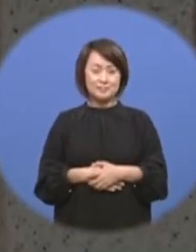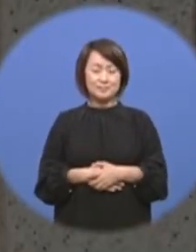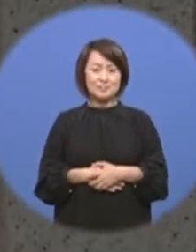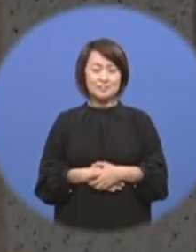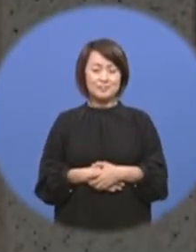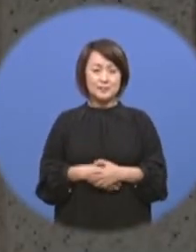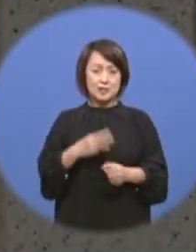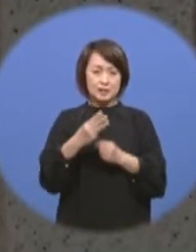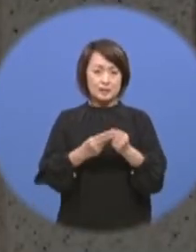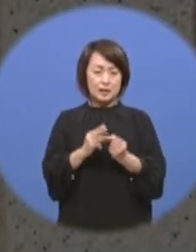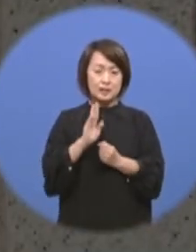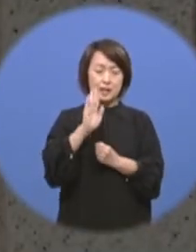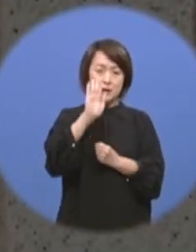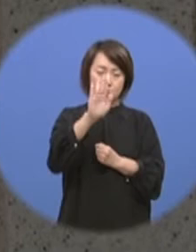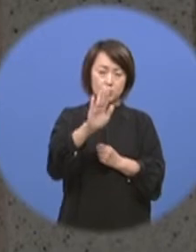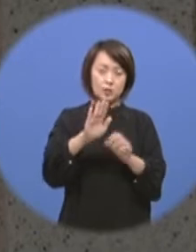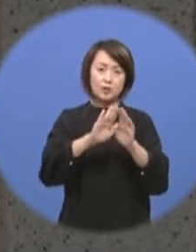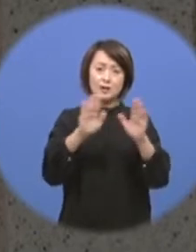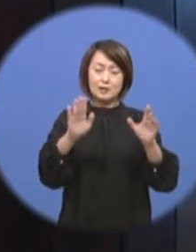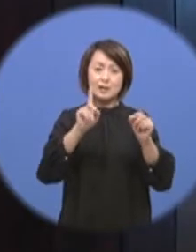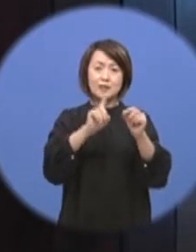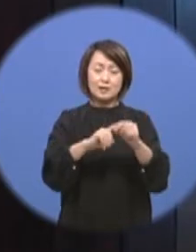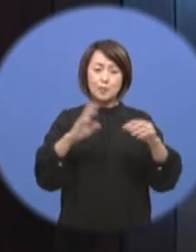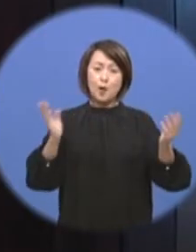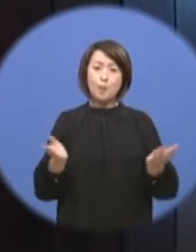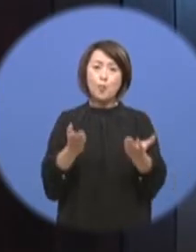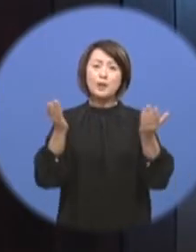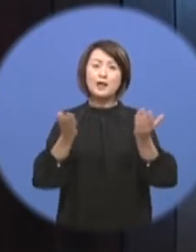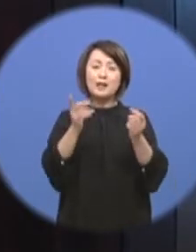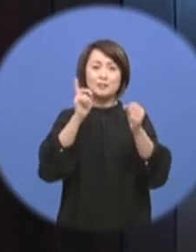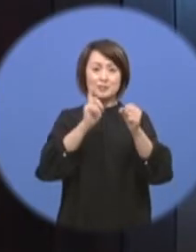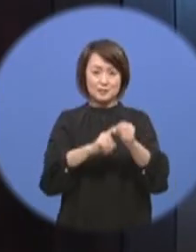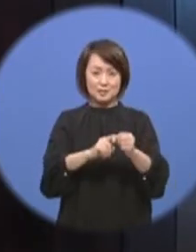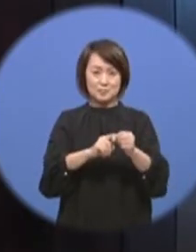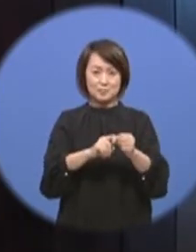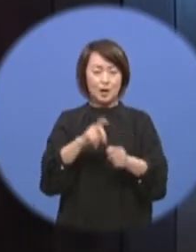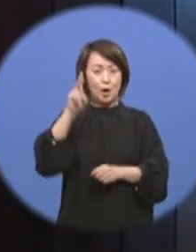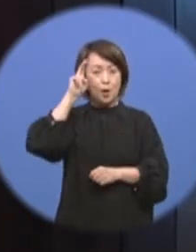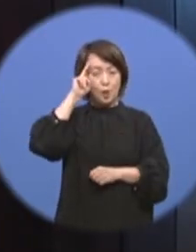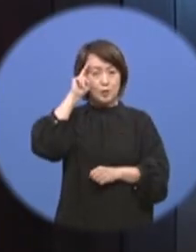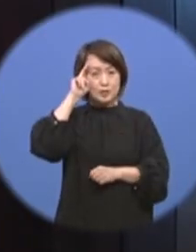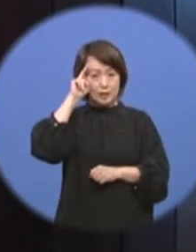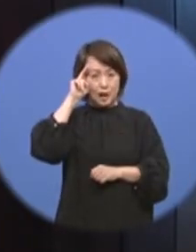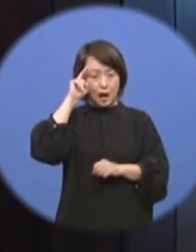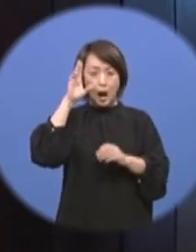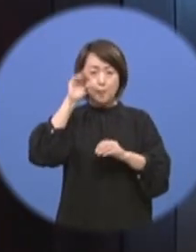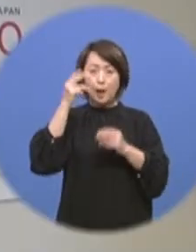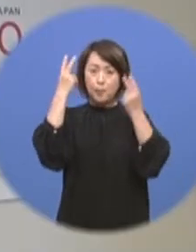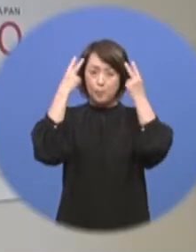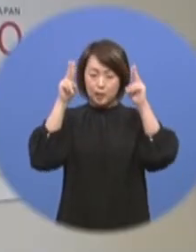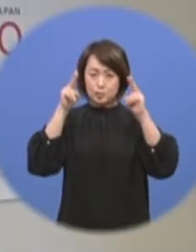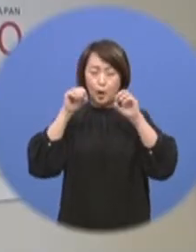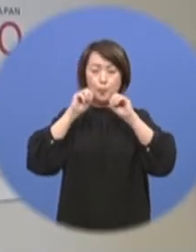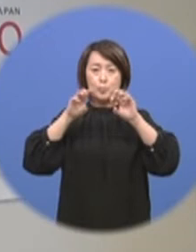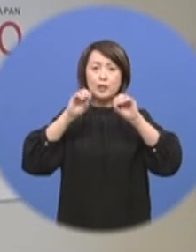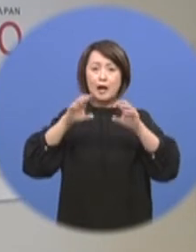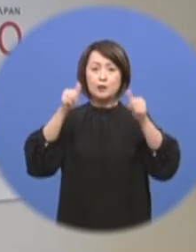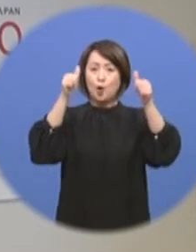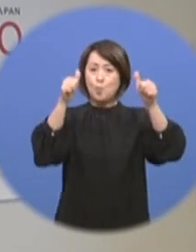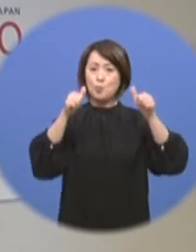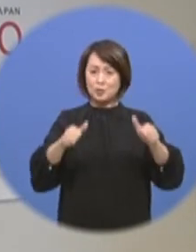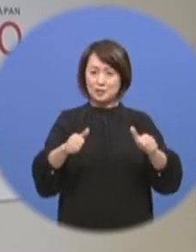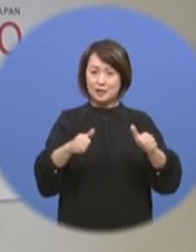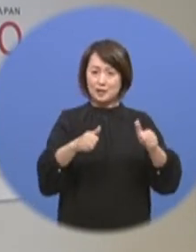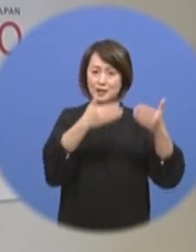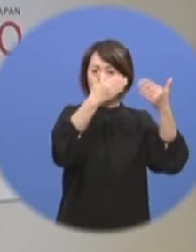また3年後の開催に向けて機運を盛り上げようと大阪関西万博を pr するポスターがロビン